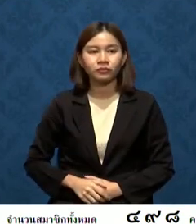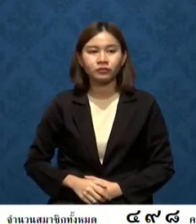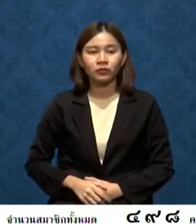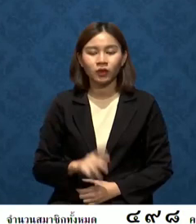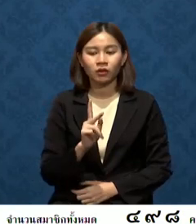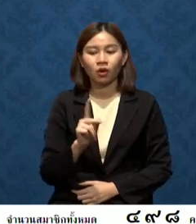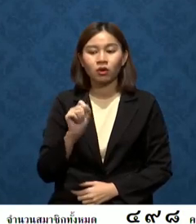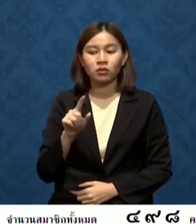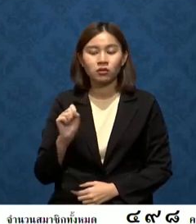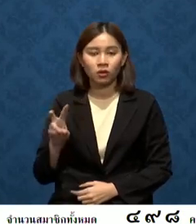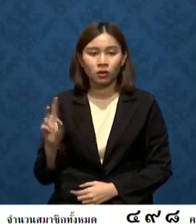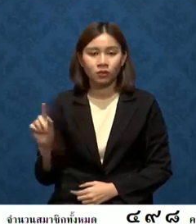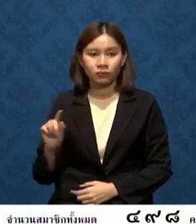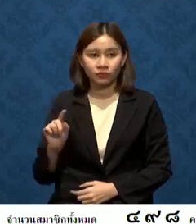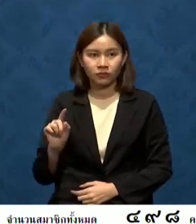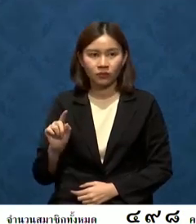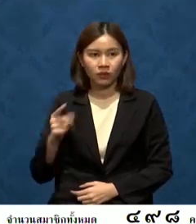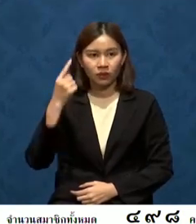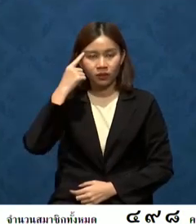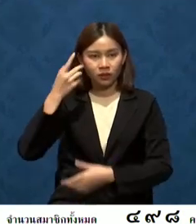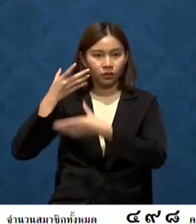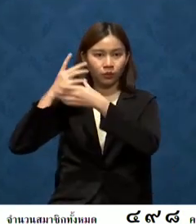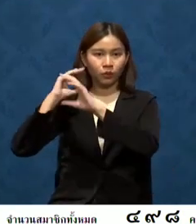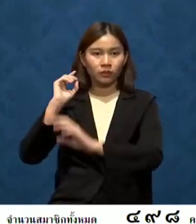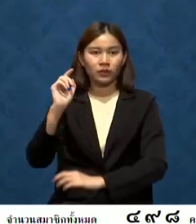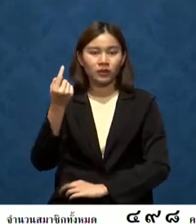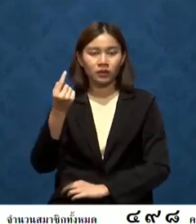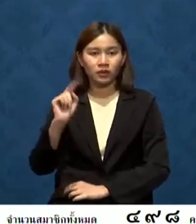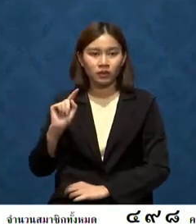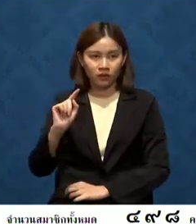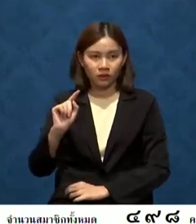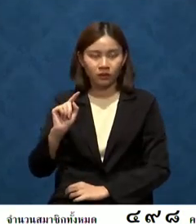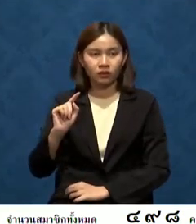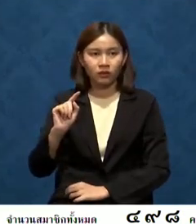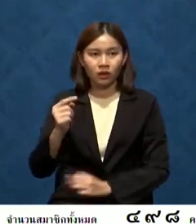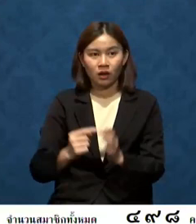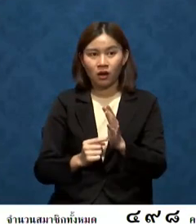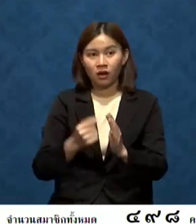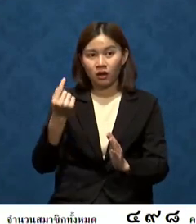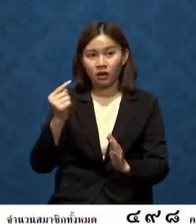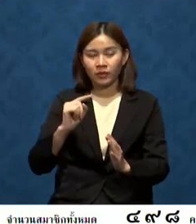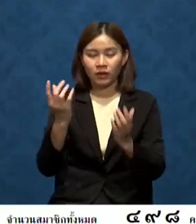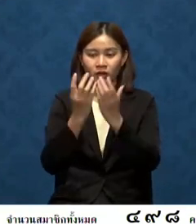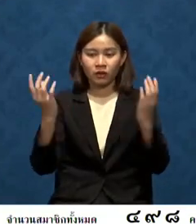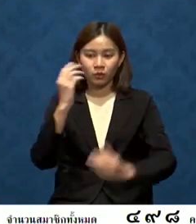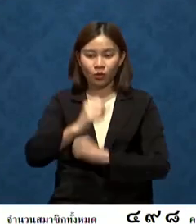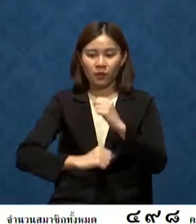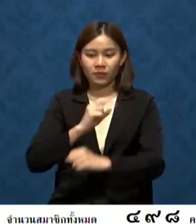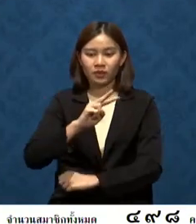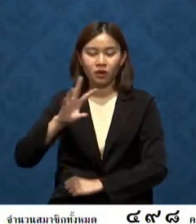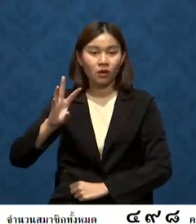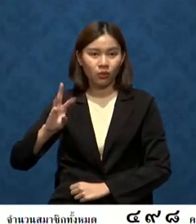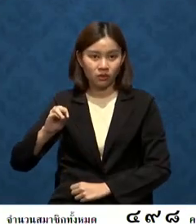เนี่ยเราต้องมาทบทวนกันนิดนึงว่าท่านเกิดมาจากรัฐธรรมนูญปี